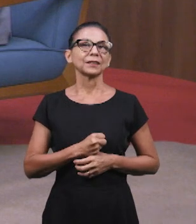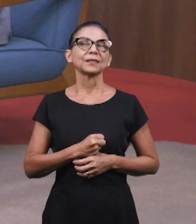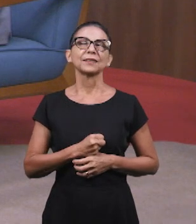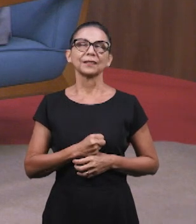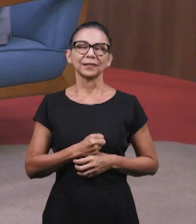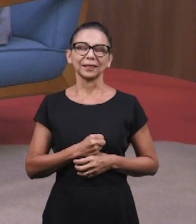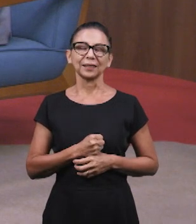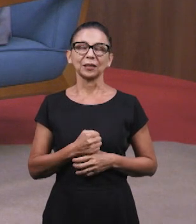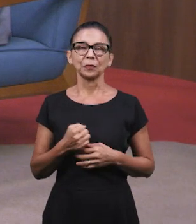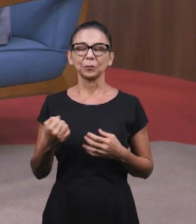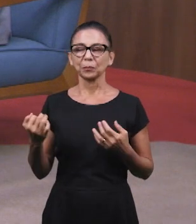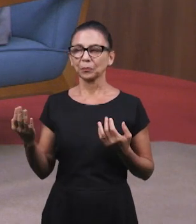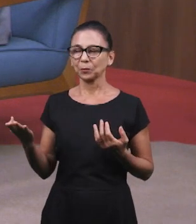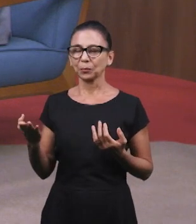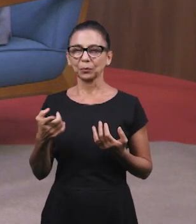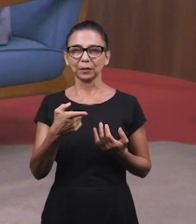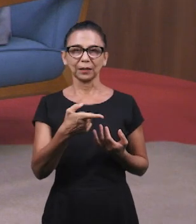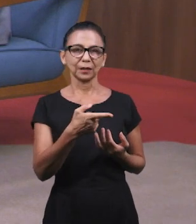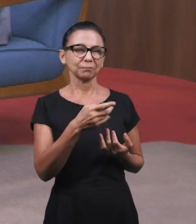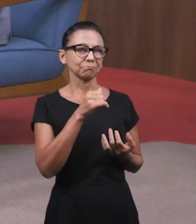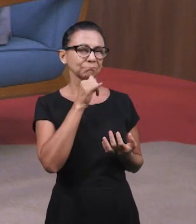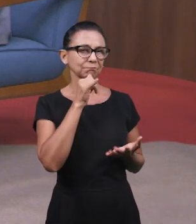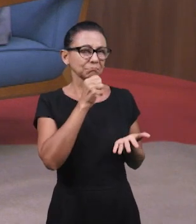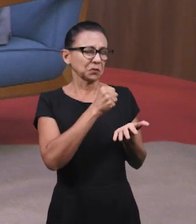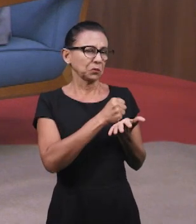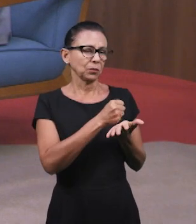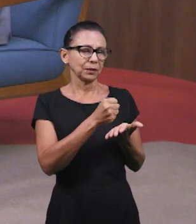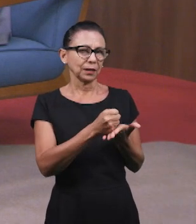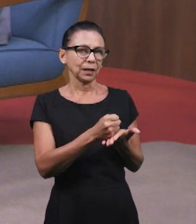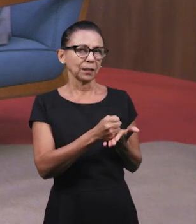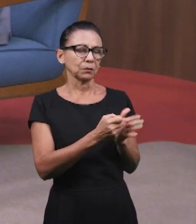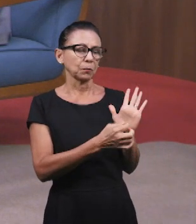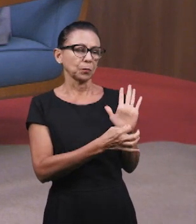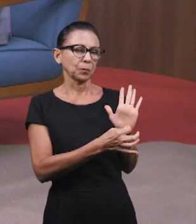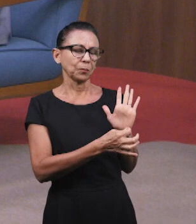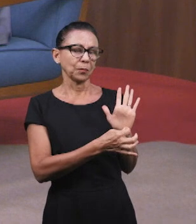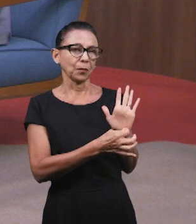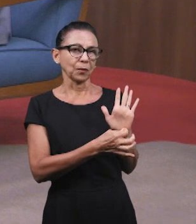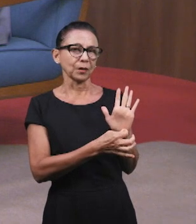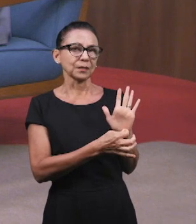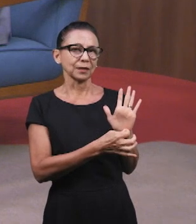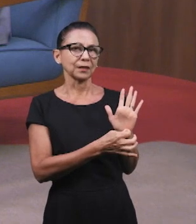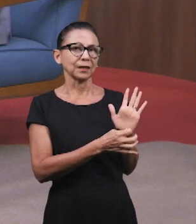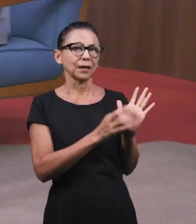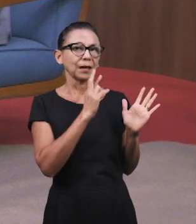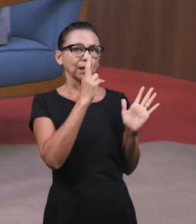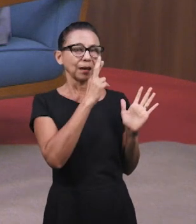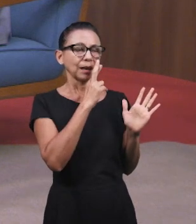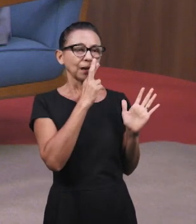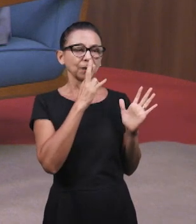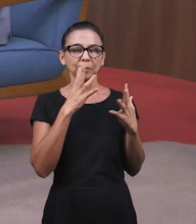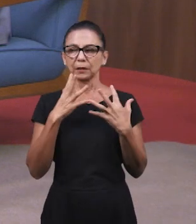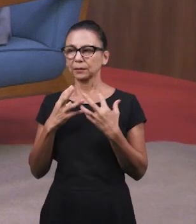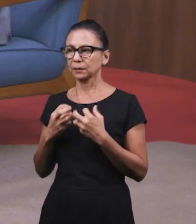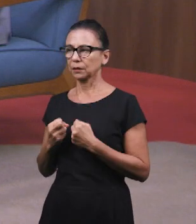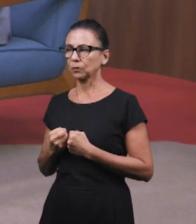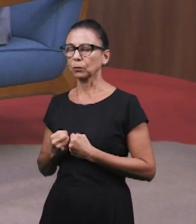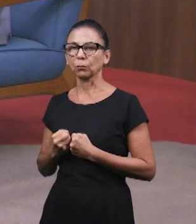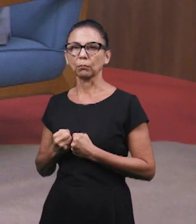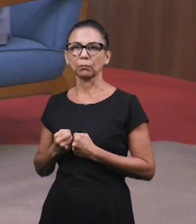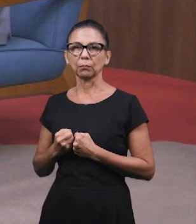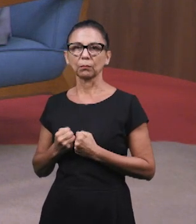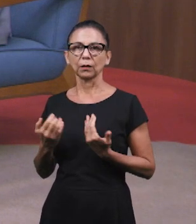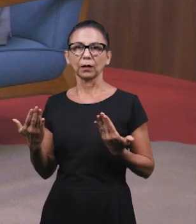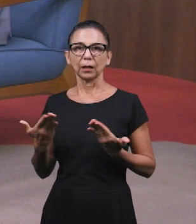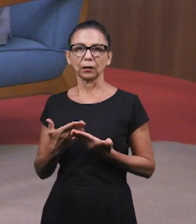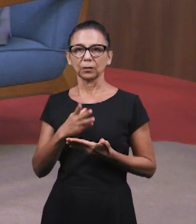la proposition a été faite, mais quand elle a accepté cette proposition, elle a le salut pour elle et sa famille. Nous allons